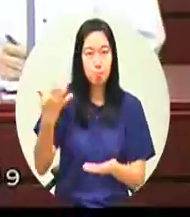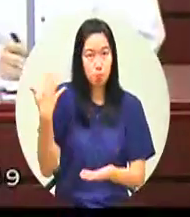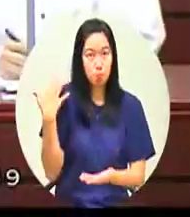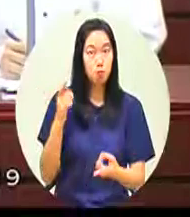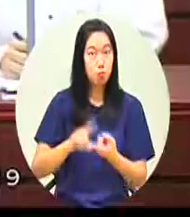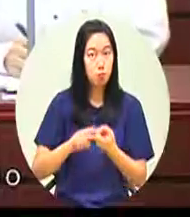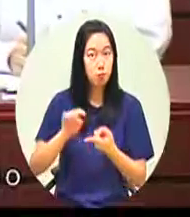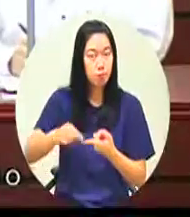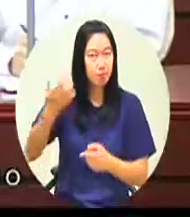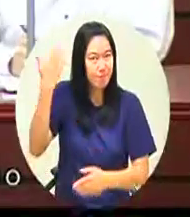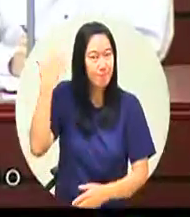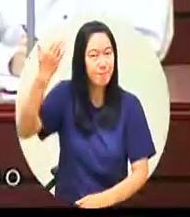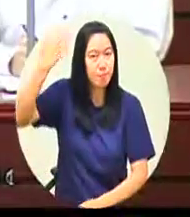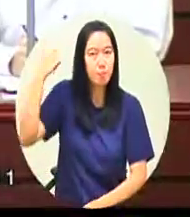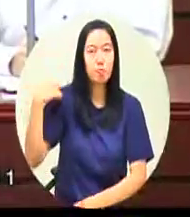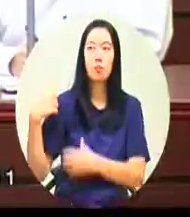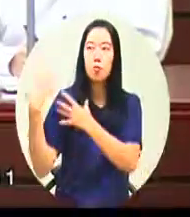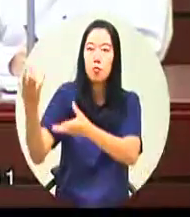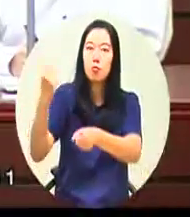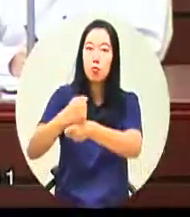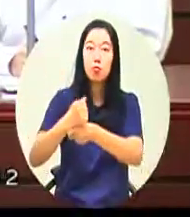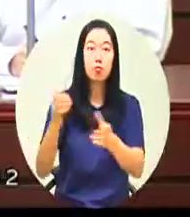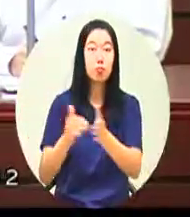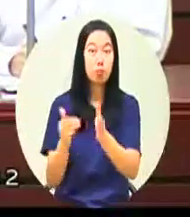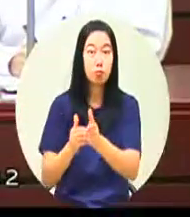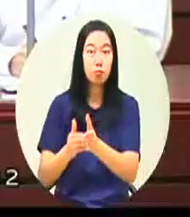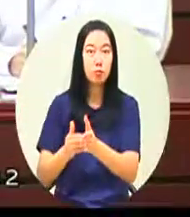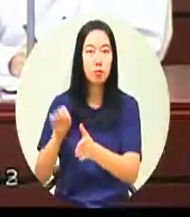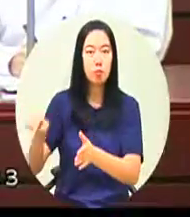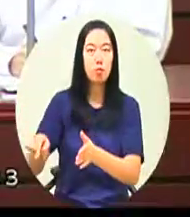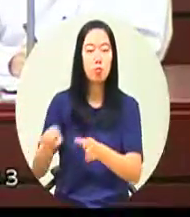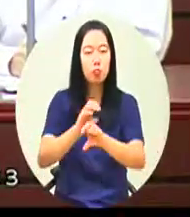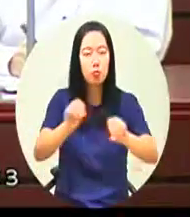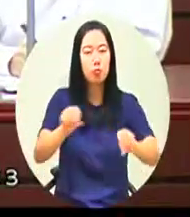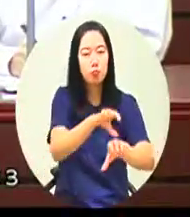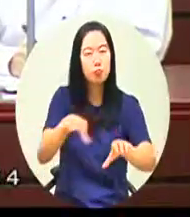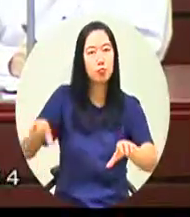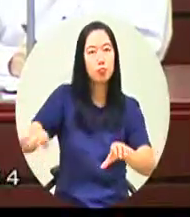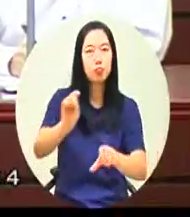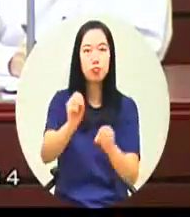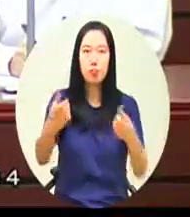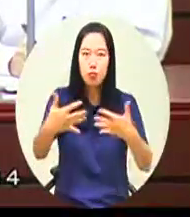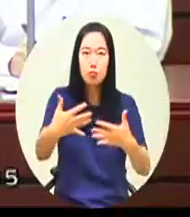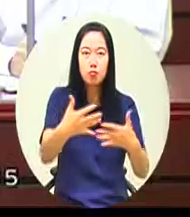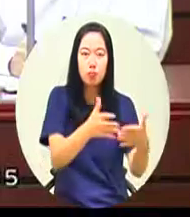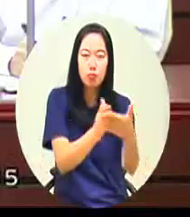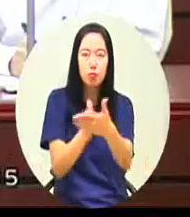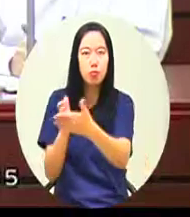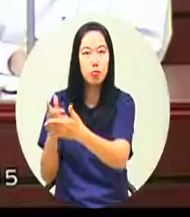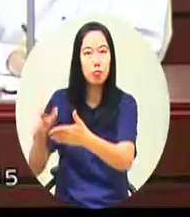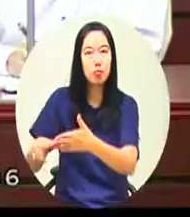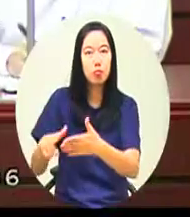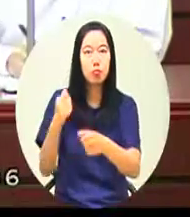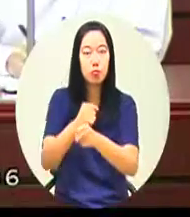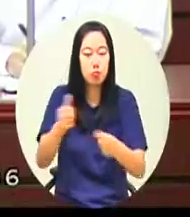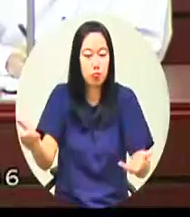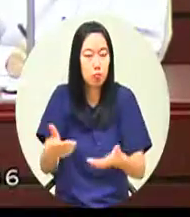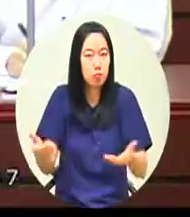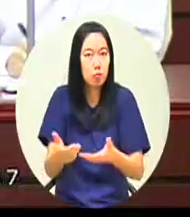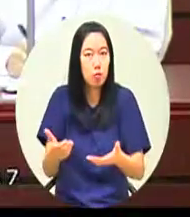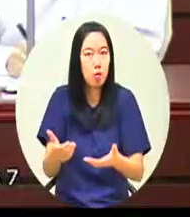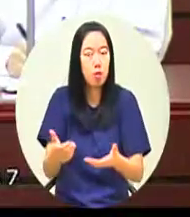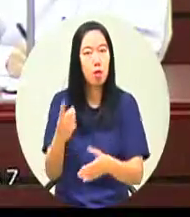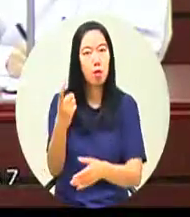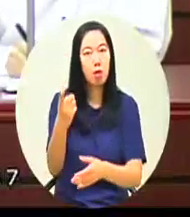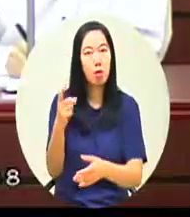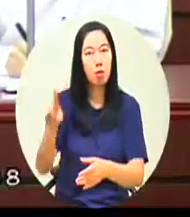咱足早工程就捌发包过啊，啊，因为一挂土地的问题，所以迄个时间无同时间，所以包厢有交阮解约，啊，